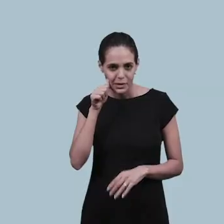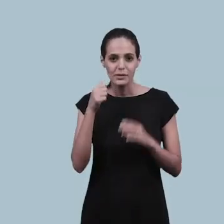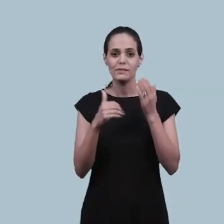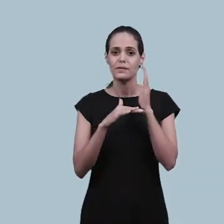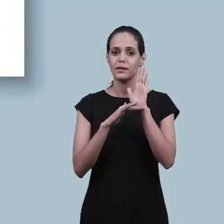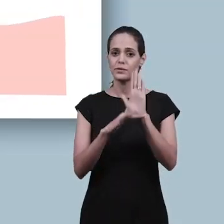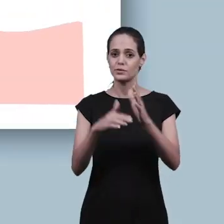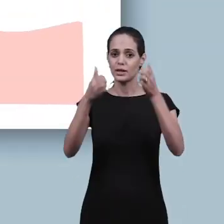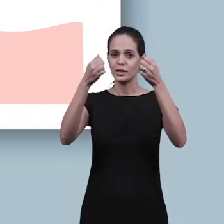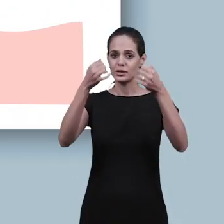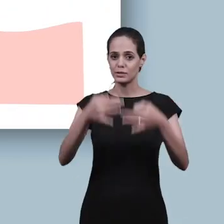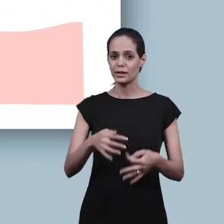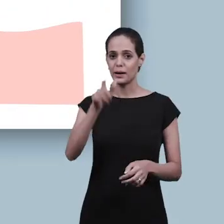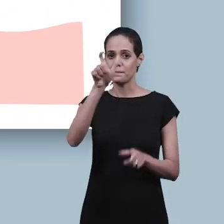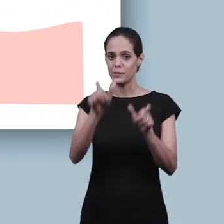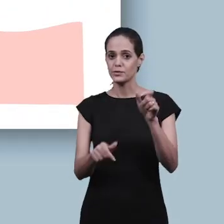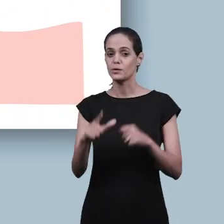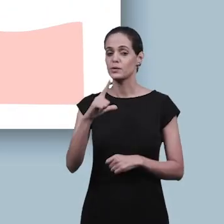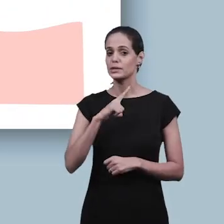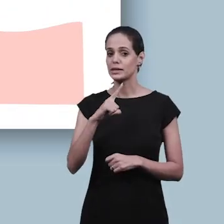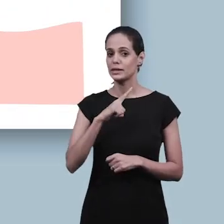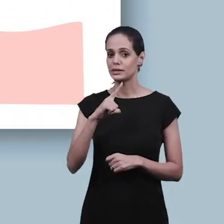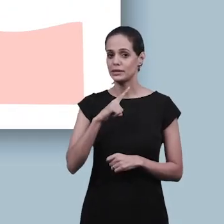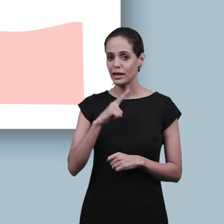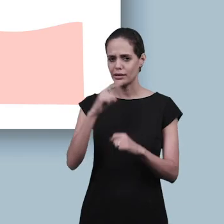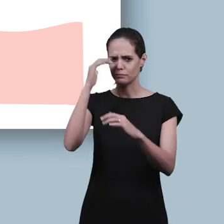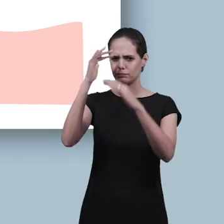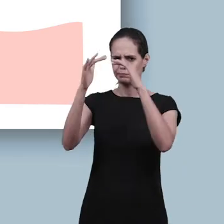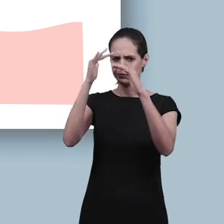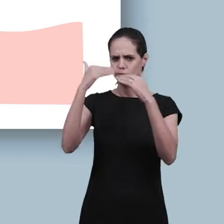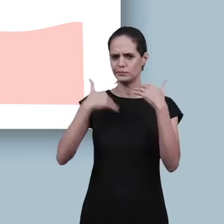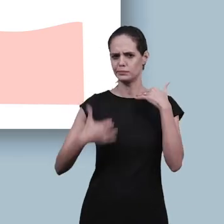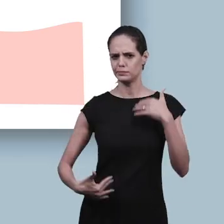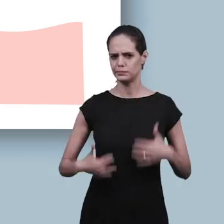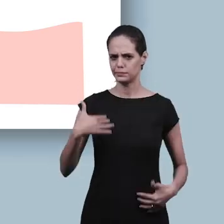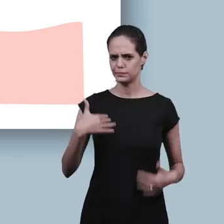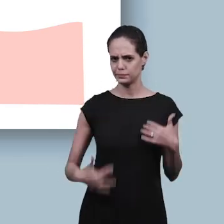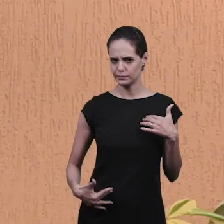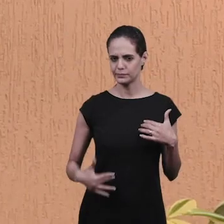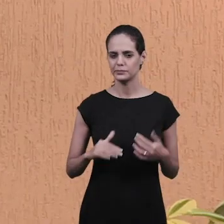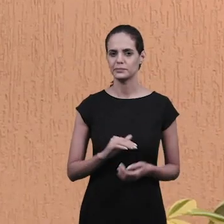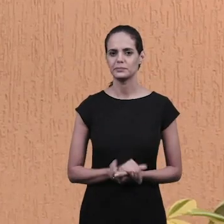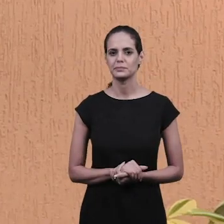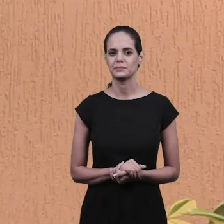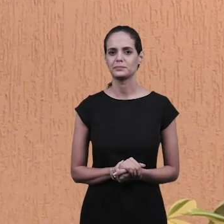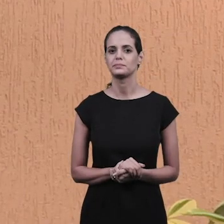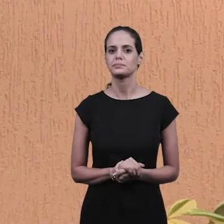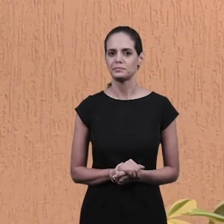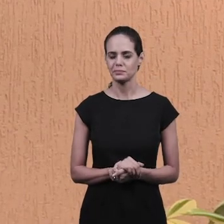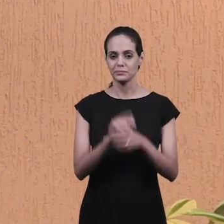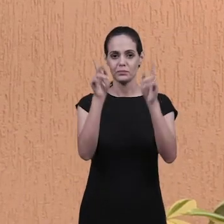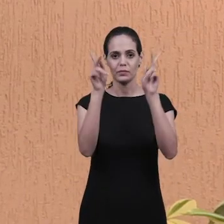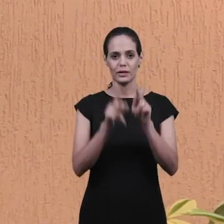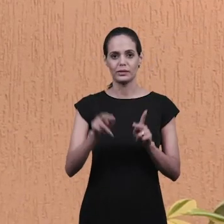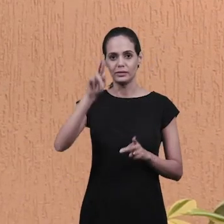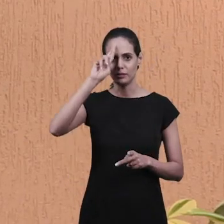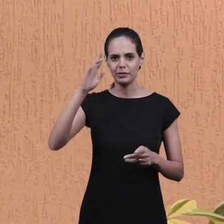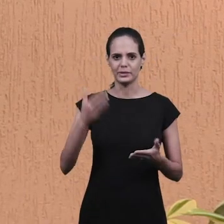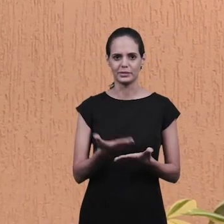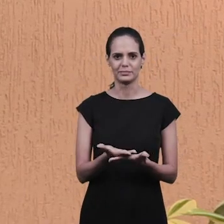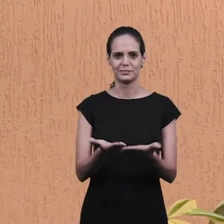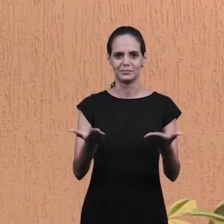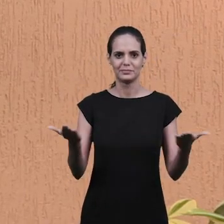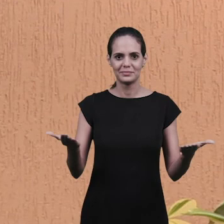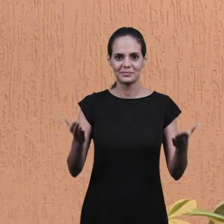aider les personnes avec le handicap cérébral. La paix du Seigneur, mes